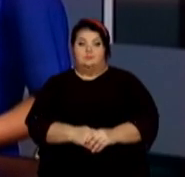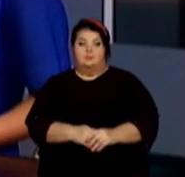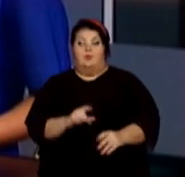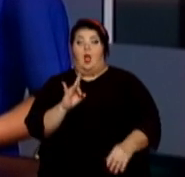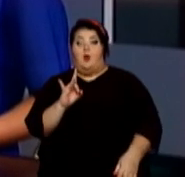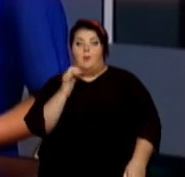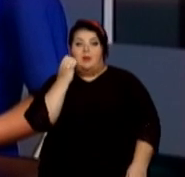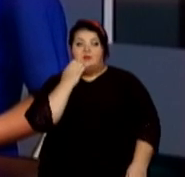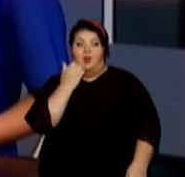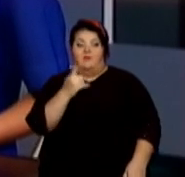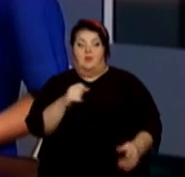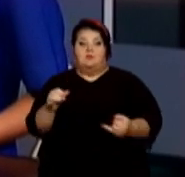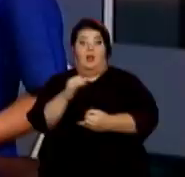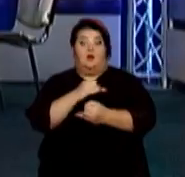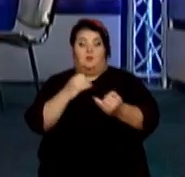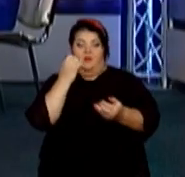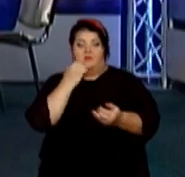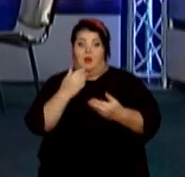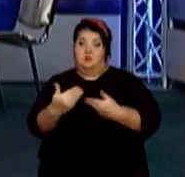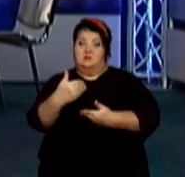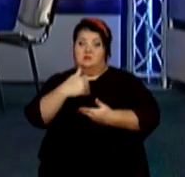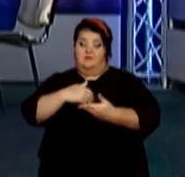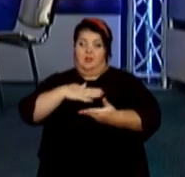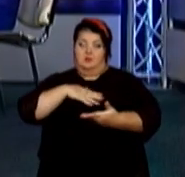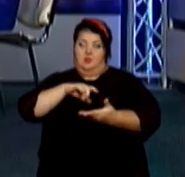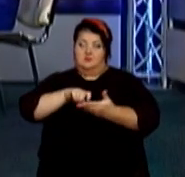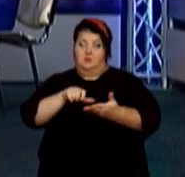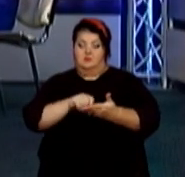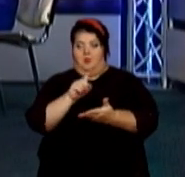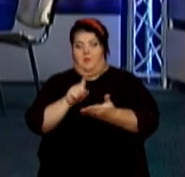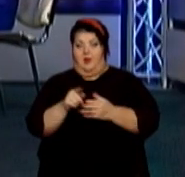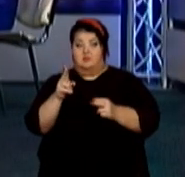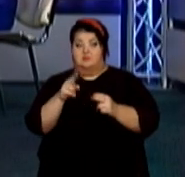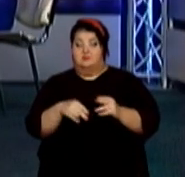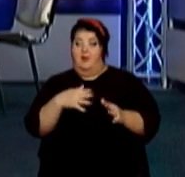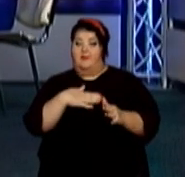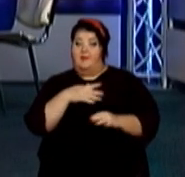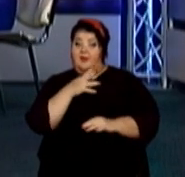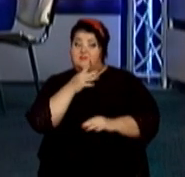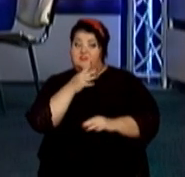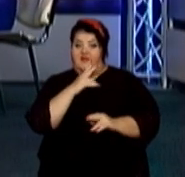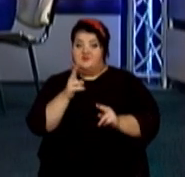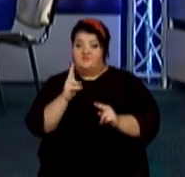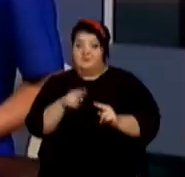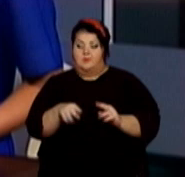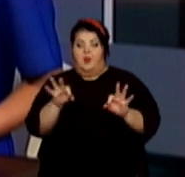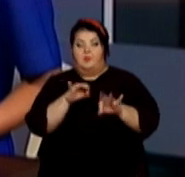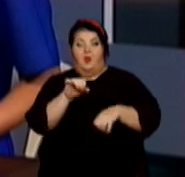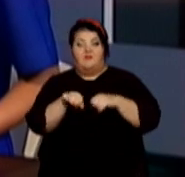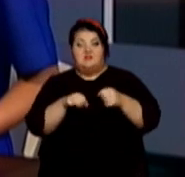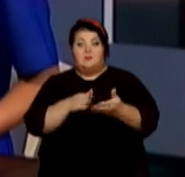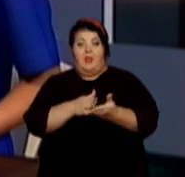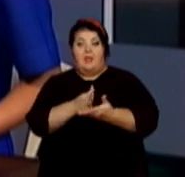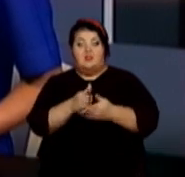Романе, дякую вам за розмову, дякую, що завітали до нас у студію. На цьому маємо завершувати. Наш час в ефірі вичерпаний. Про велосипедну